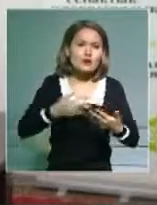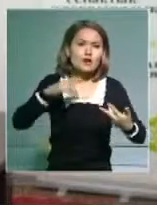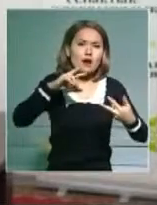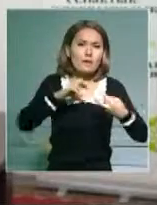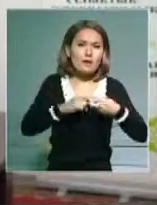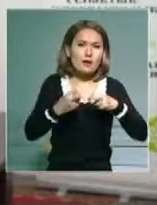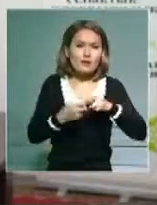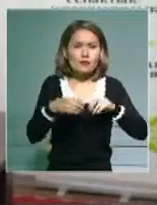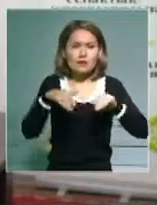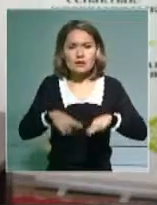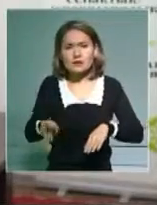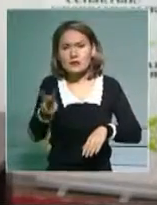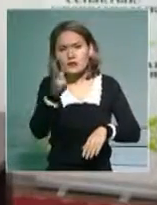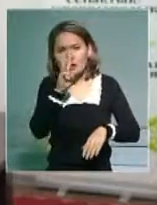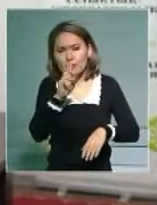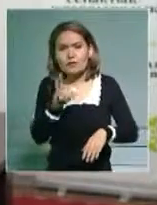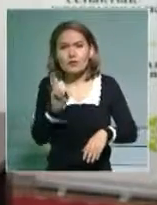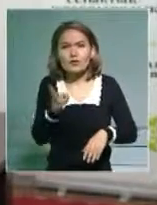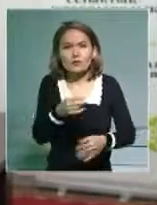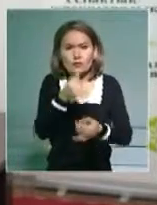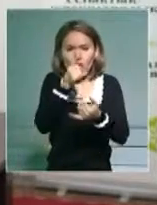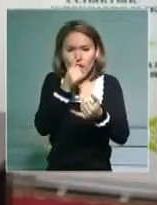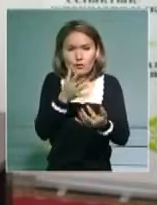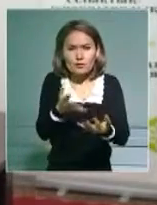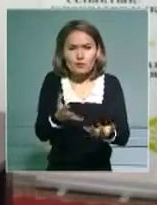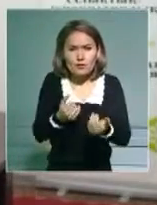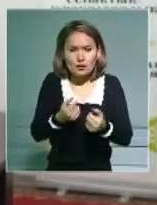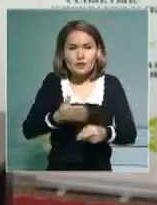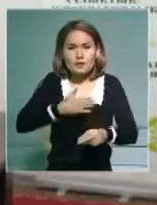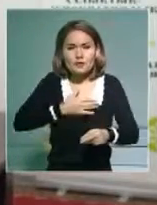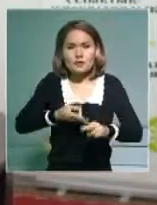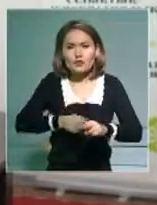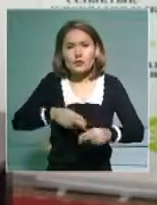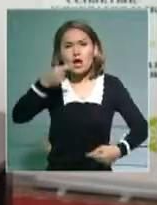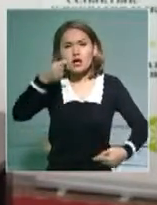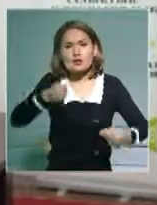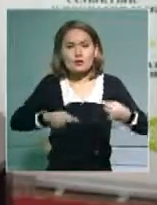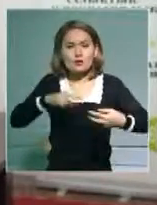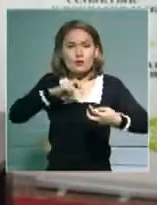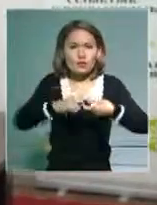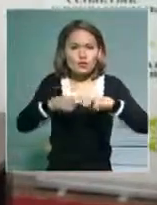еңбек дауларына байланысты, болмаса басқа да қоғамдық мәселелерге байланысты атқаратын шаруалар өте көп.